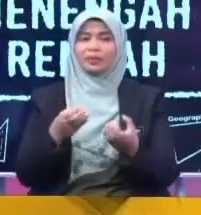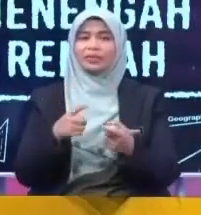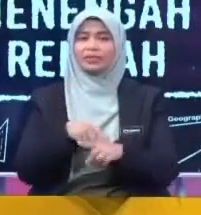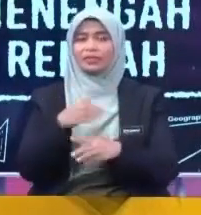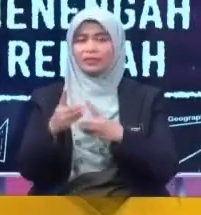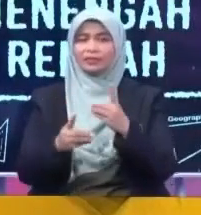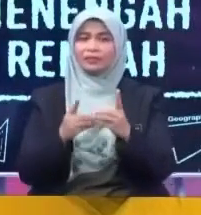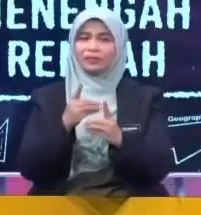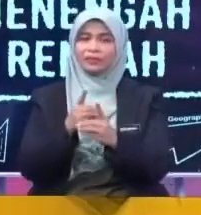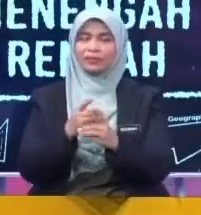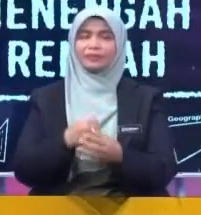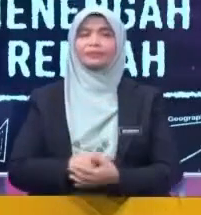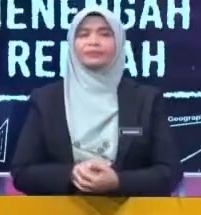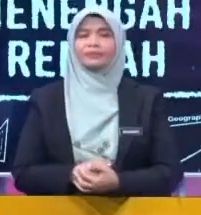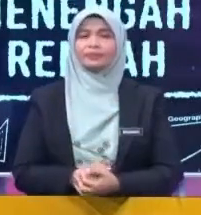dunia.